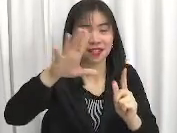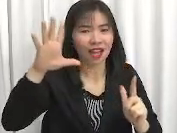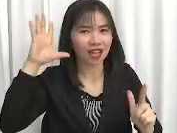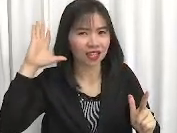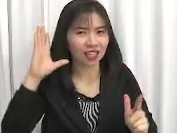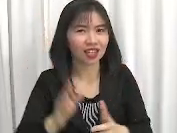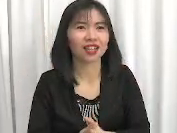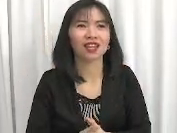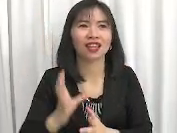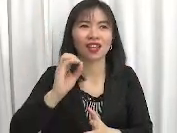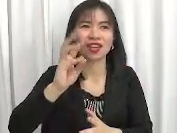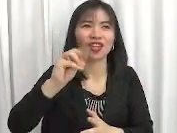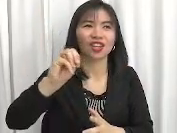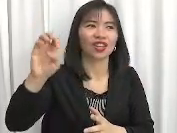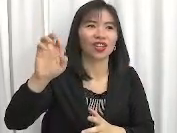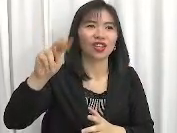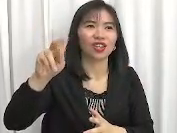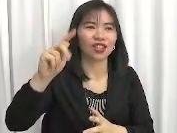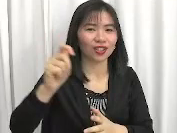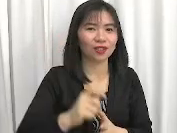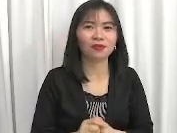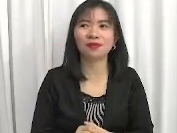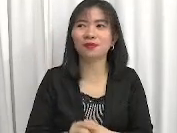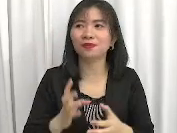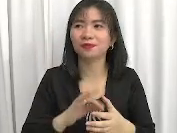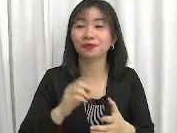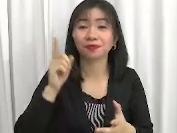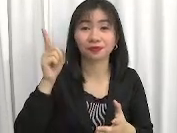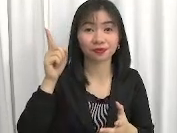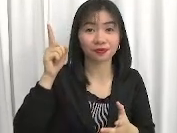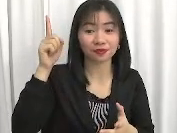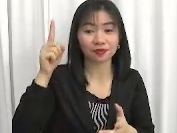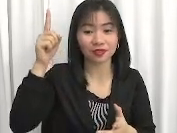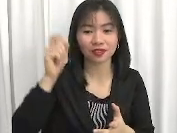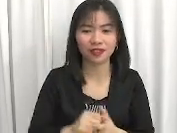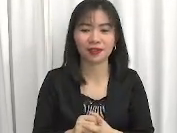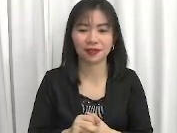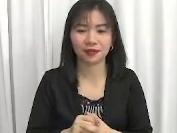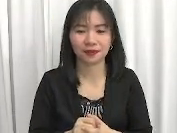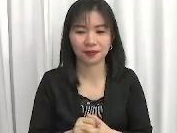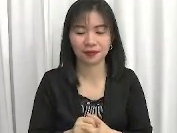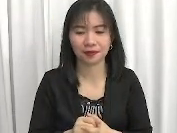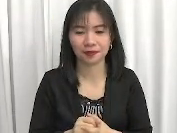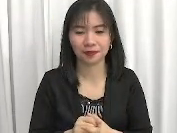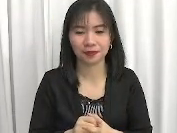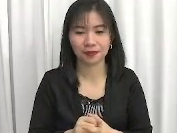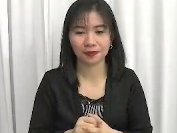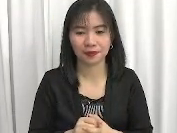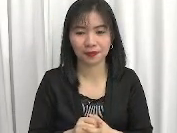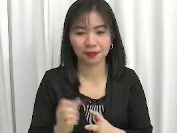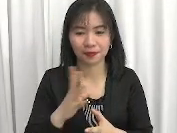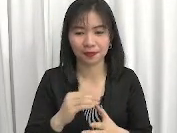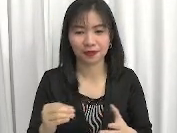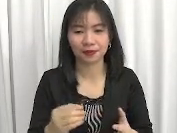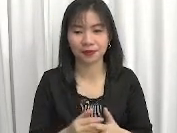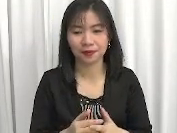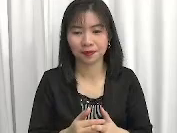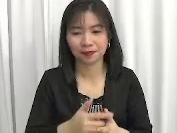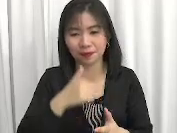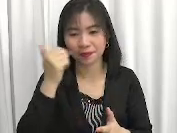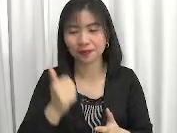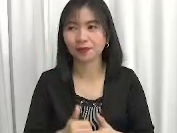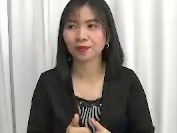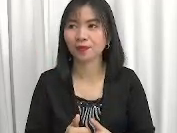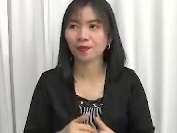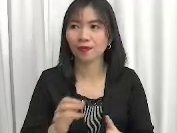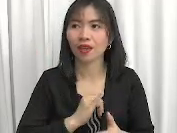Happy New Year, dear, ng ating kapatid at si Marnelli. Oo, bago ako magpatuloy sa aking Happy New Year, dear,